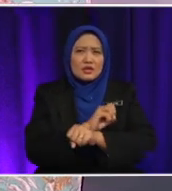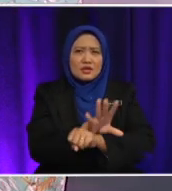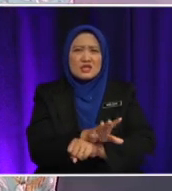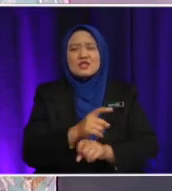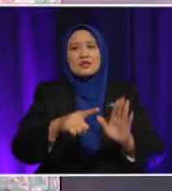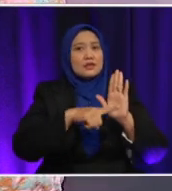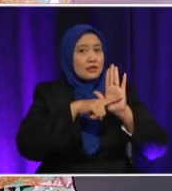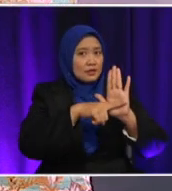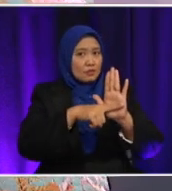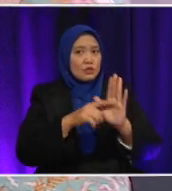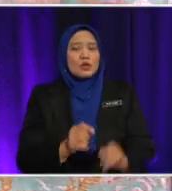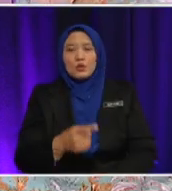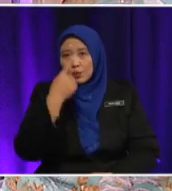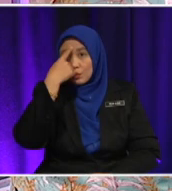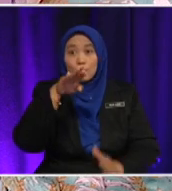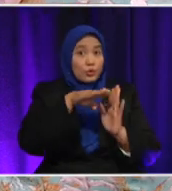teknologi hijau